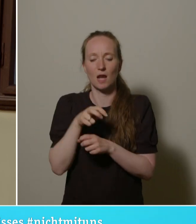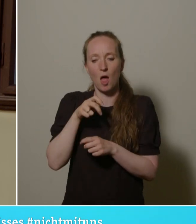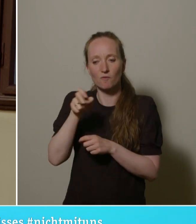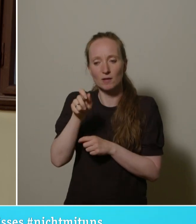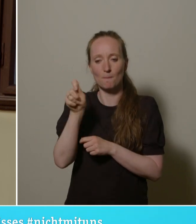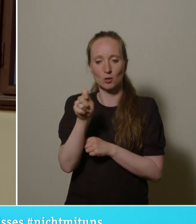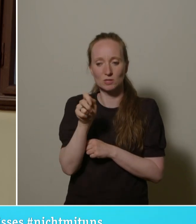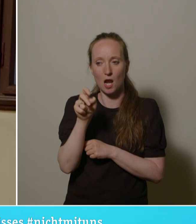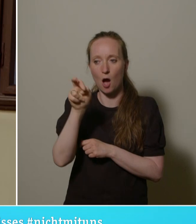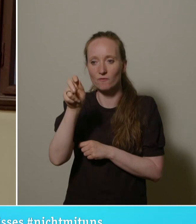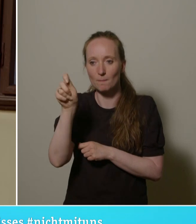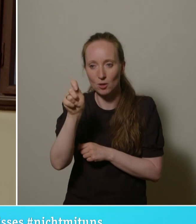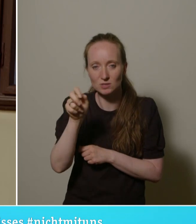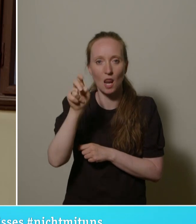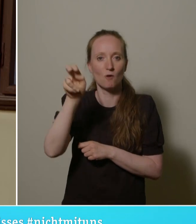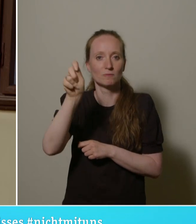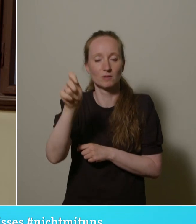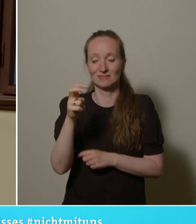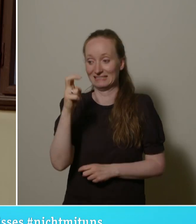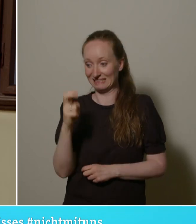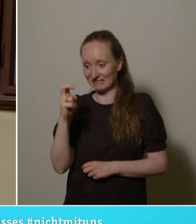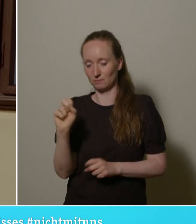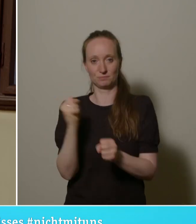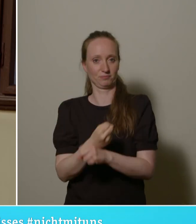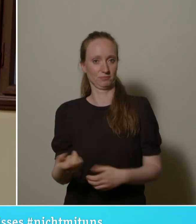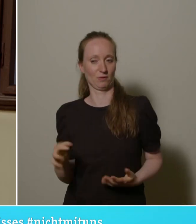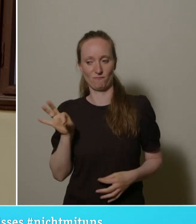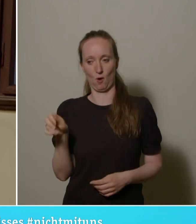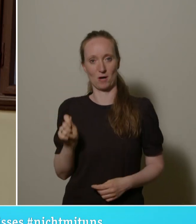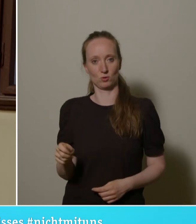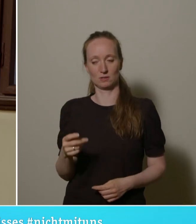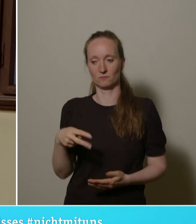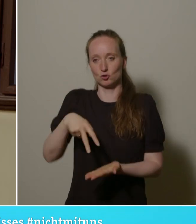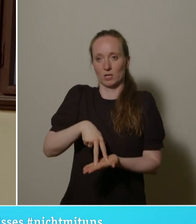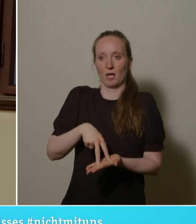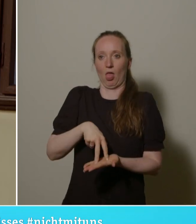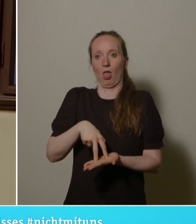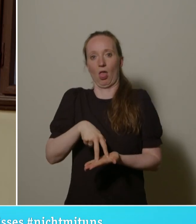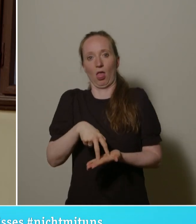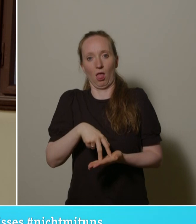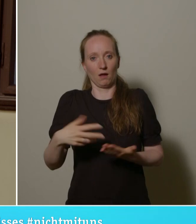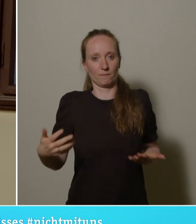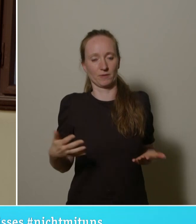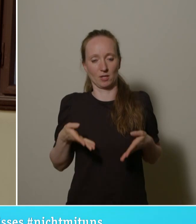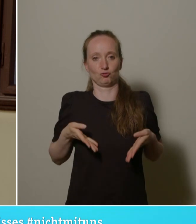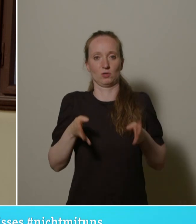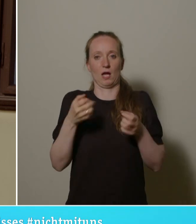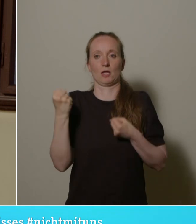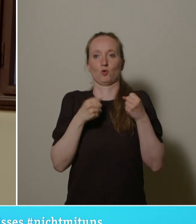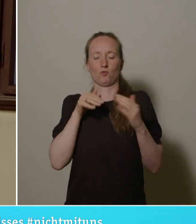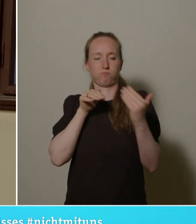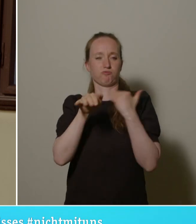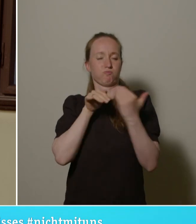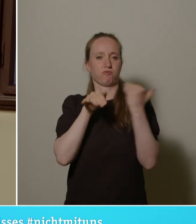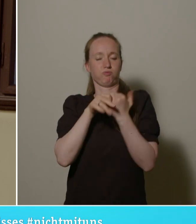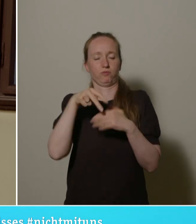unterwegs. Und dann haben sie nicht mal einen Ort, wo sie sich hinsetzen können, um eine Pause zu machen, sondern stehen dann eben irgendwo an der dicht befahrensten Straße. Und